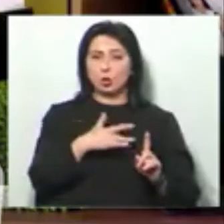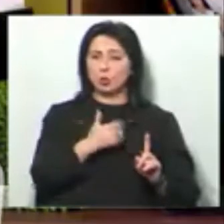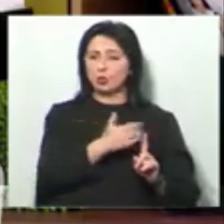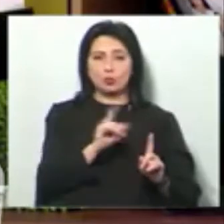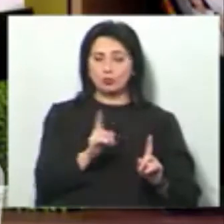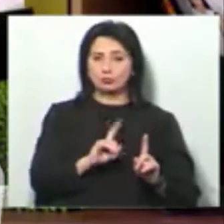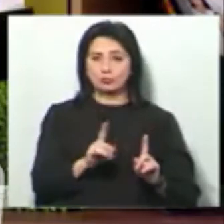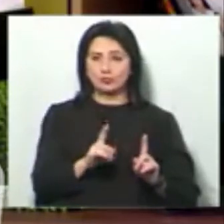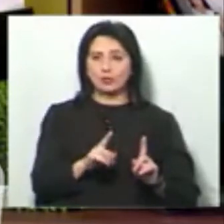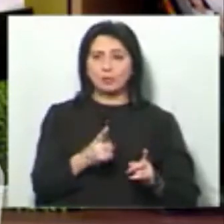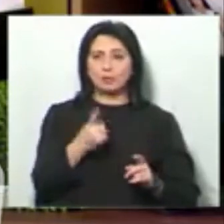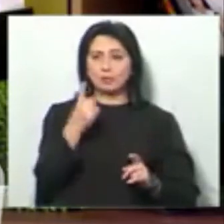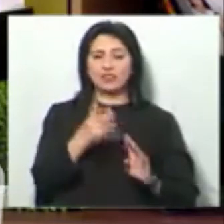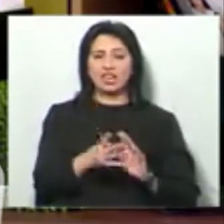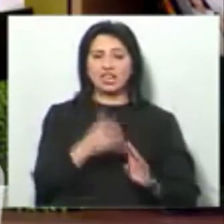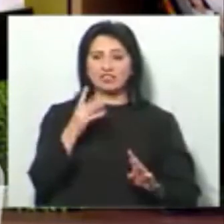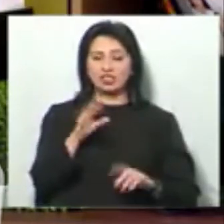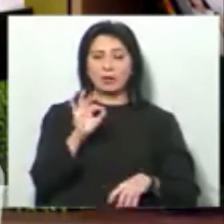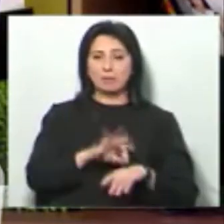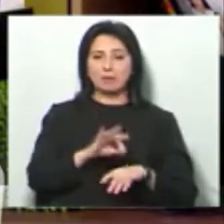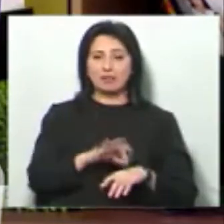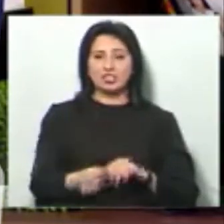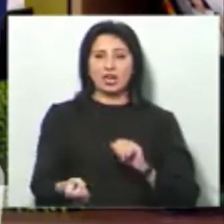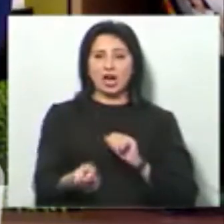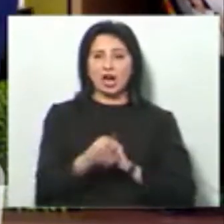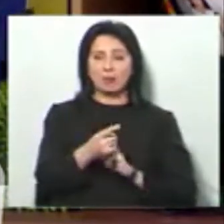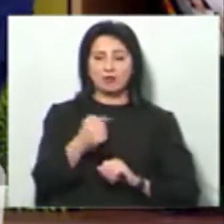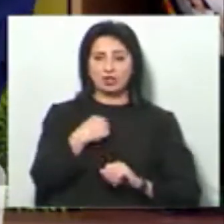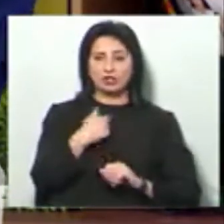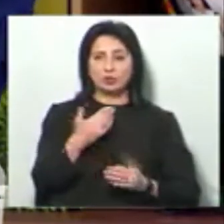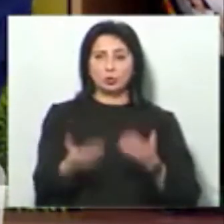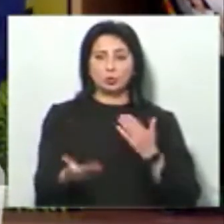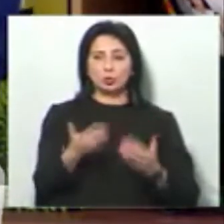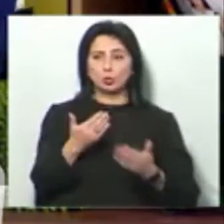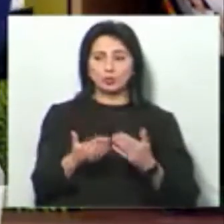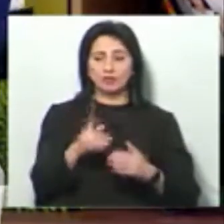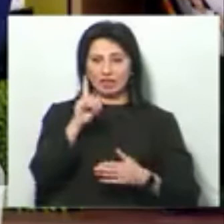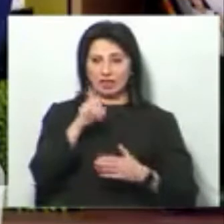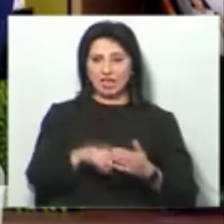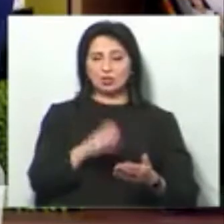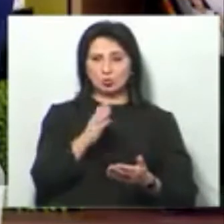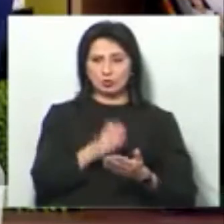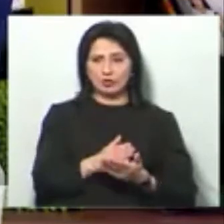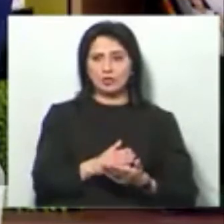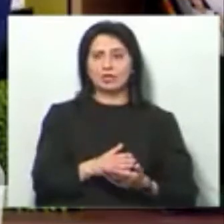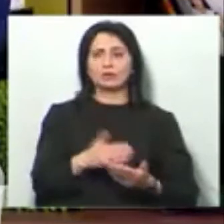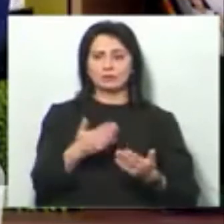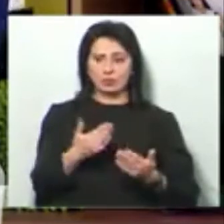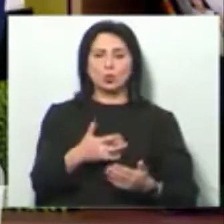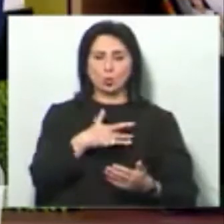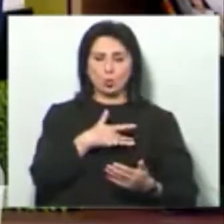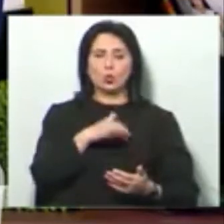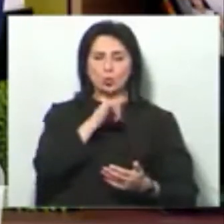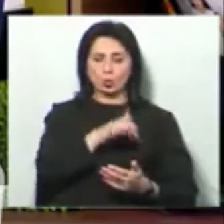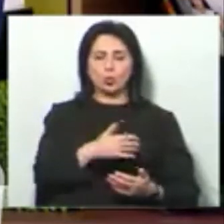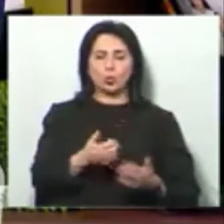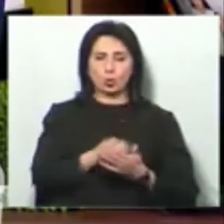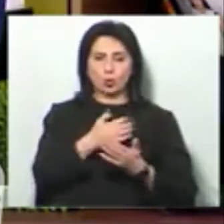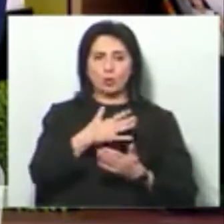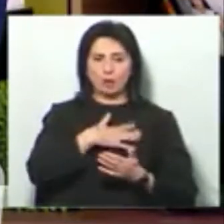უკმარისობა, ანუ პირველ რიგში, როდესაც პაციენტს აღმოაჩენთ ჩვენ, თუნდაც დარწმუნებული ვიყოთ, რომ არის ეს გულის უკმარისობის